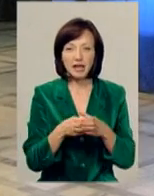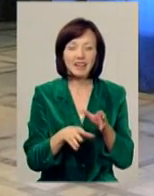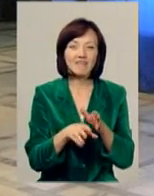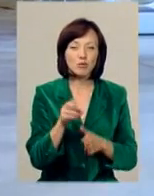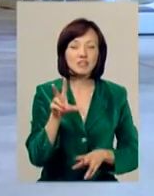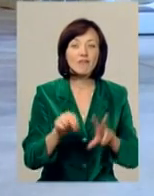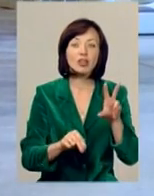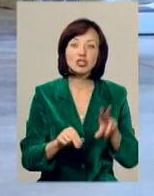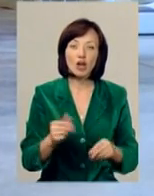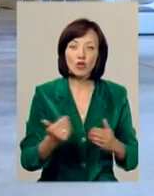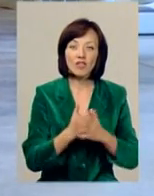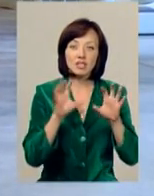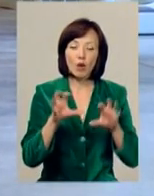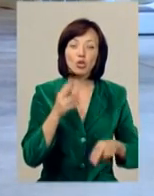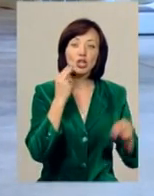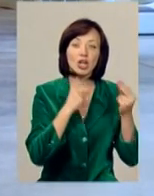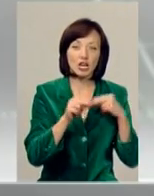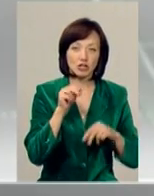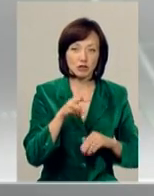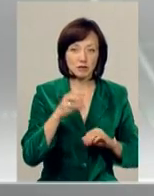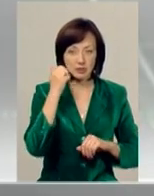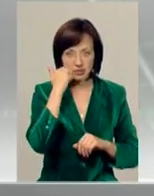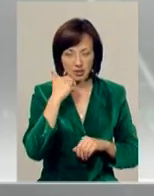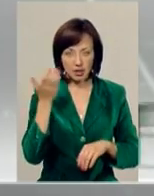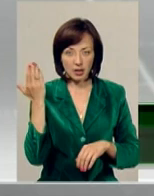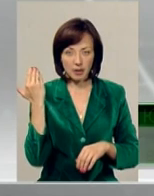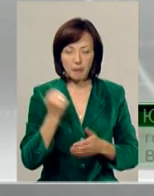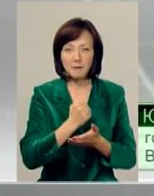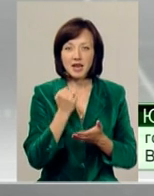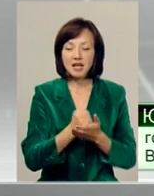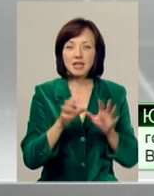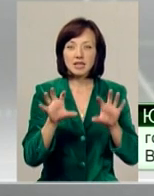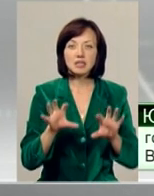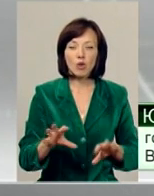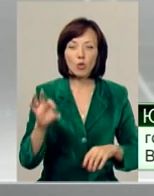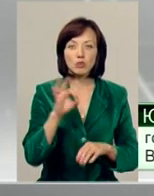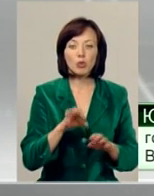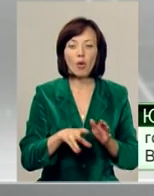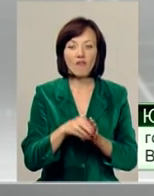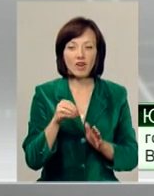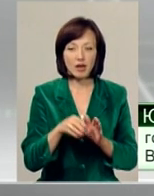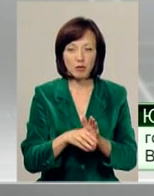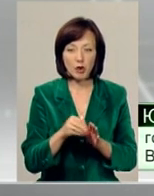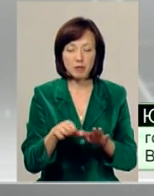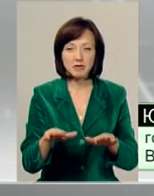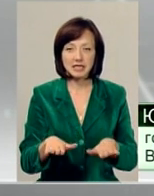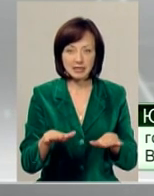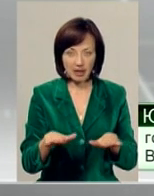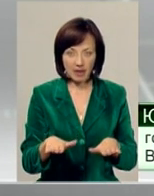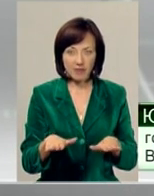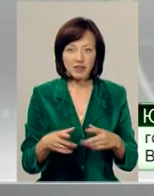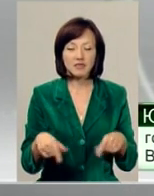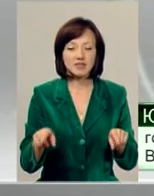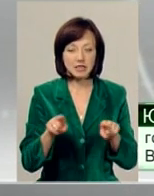України вважають новий закон кращий за старий прийнятий закон про вибори Про місцеві вибори